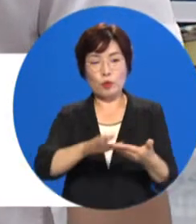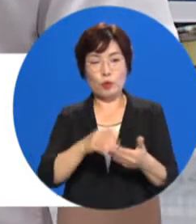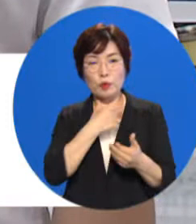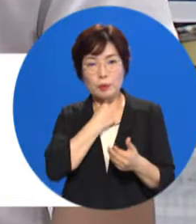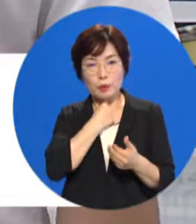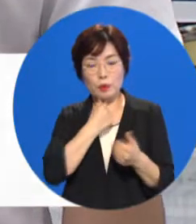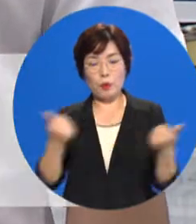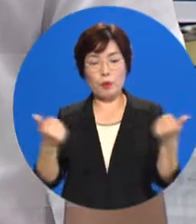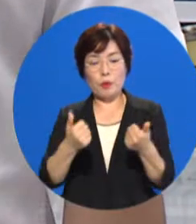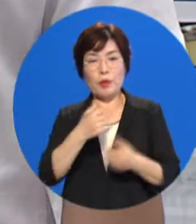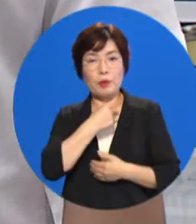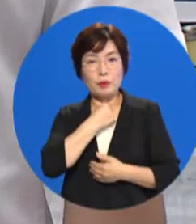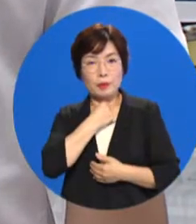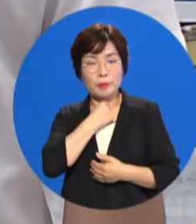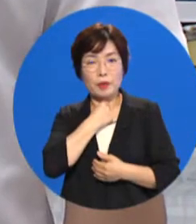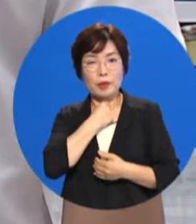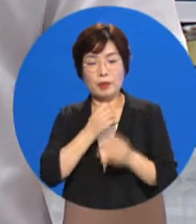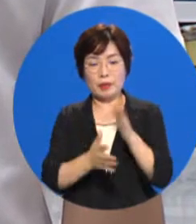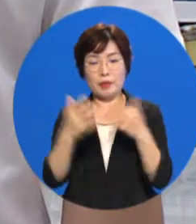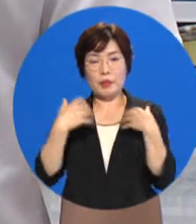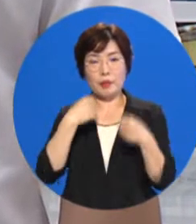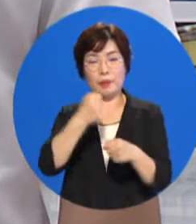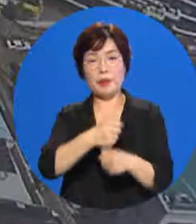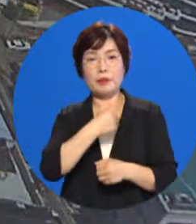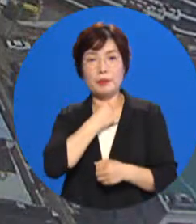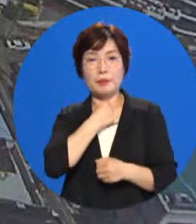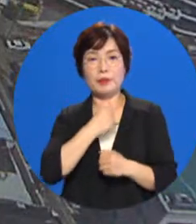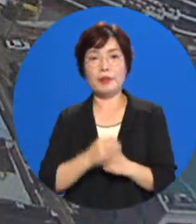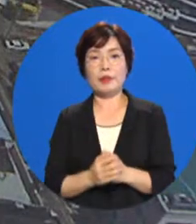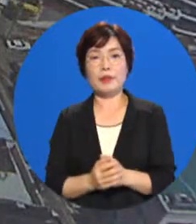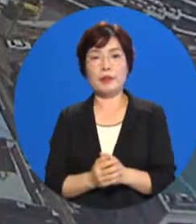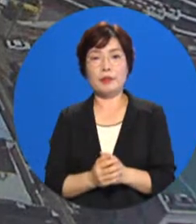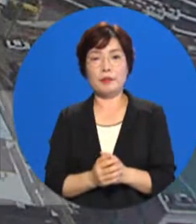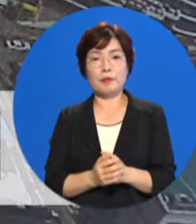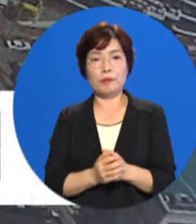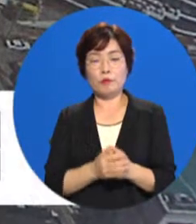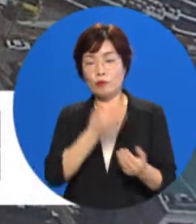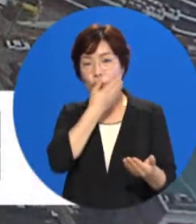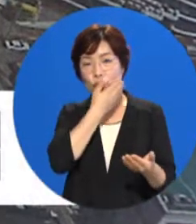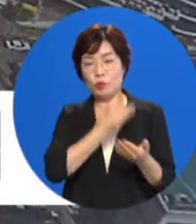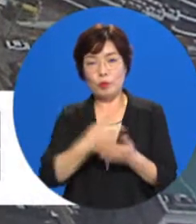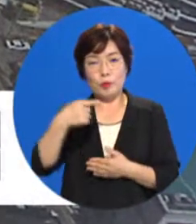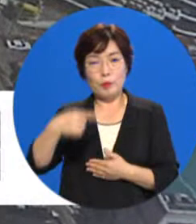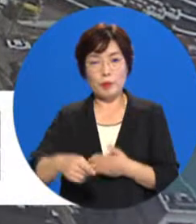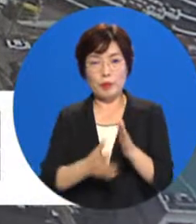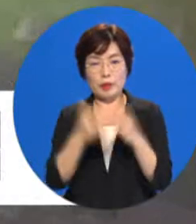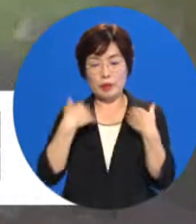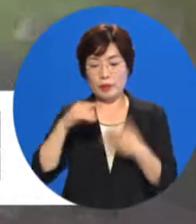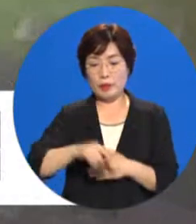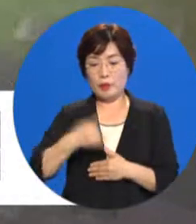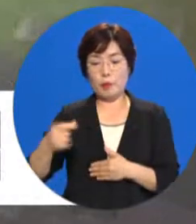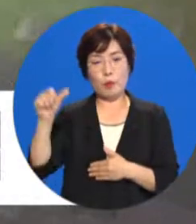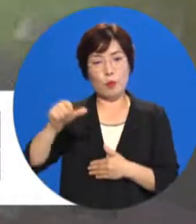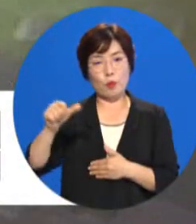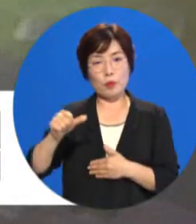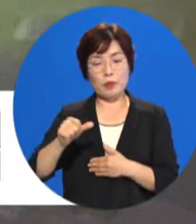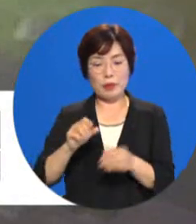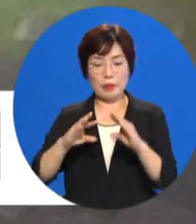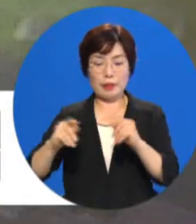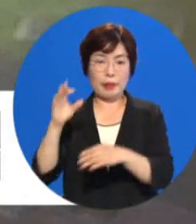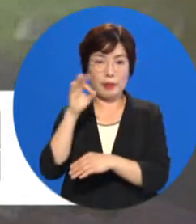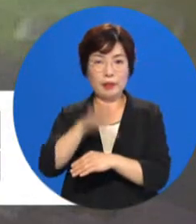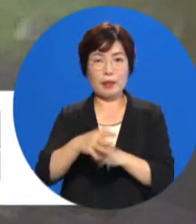나눌 수 있는 그런 창살 했던 같습니다 특히 주목을 받은 부분은 신청사 옆에 5천 제곱미터 를 매입에